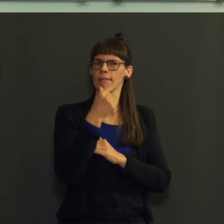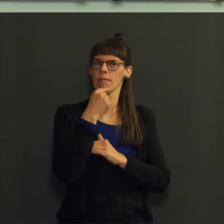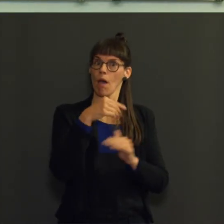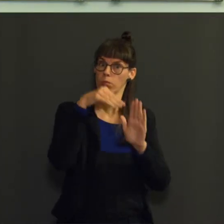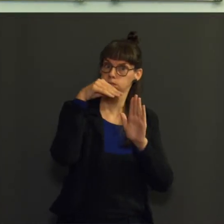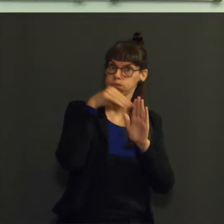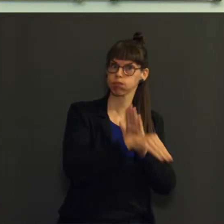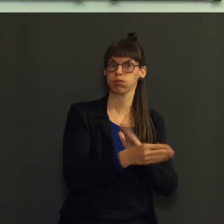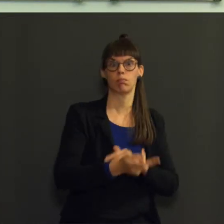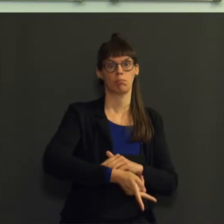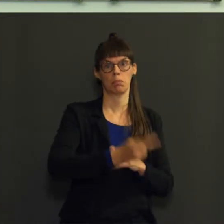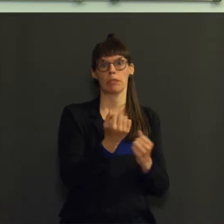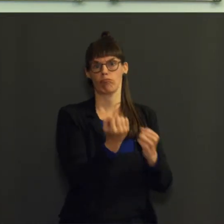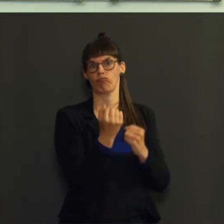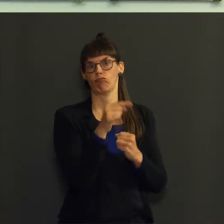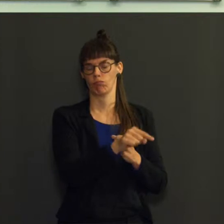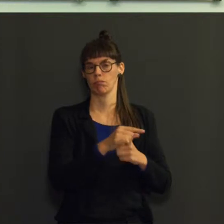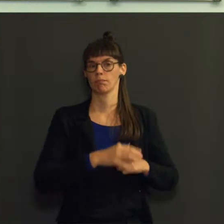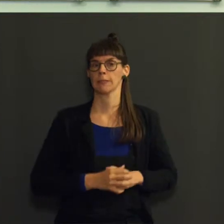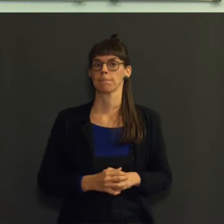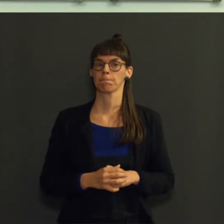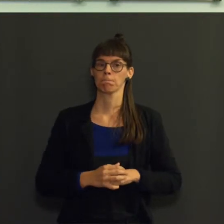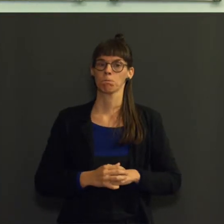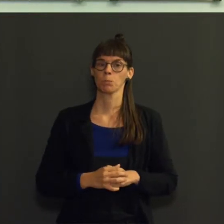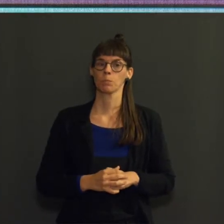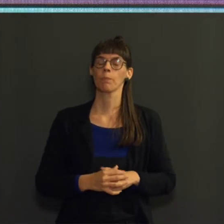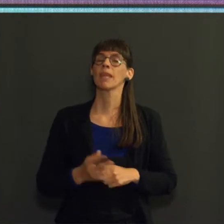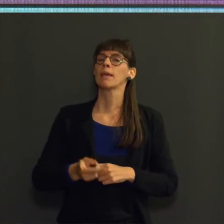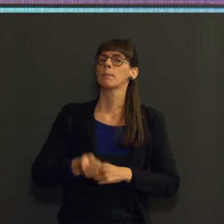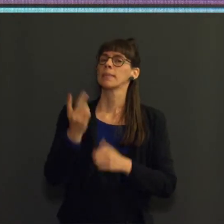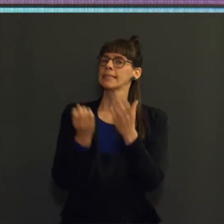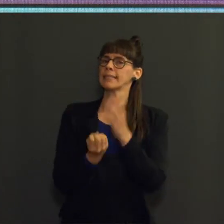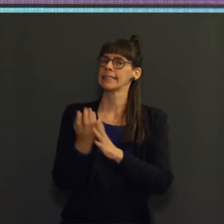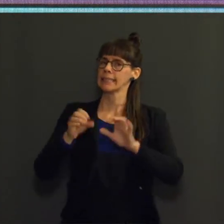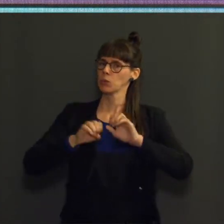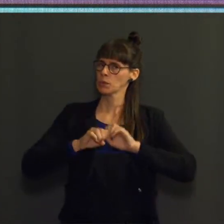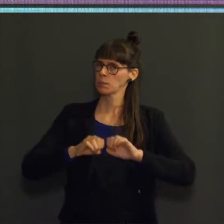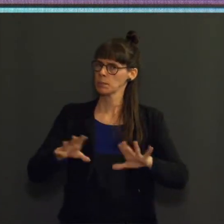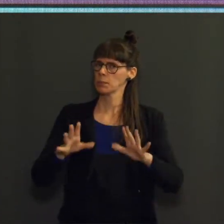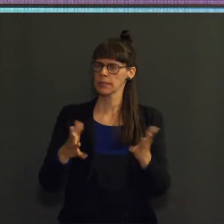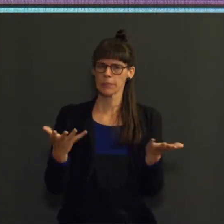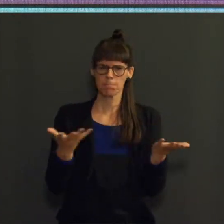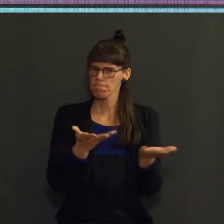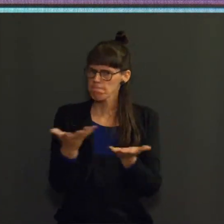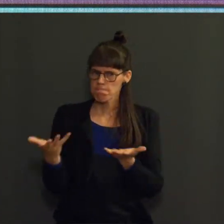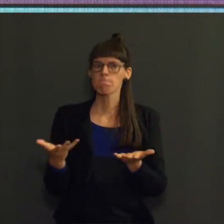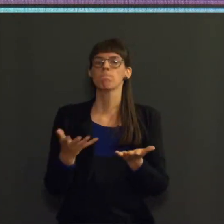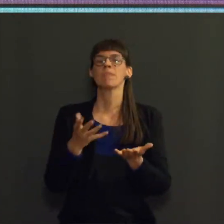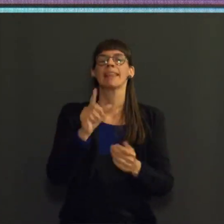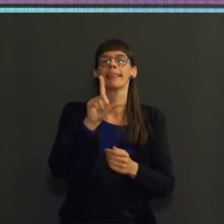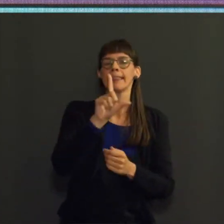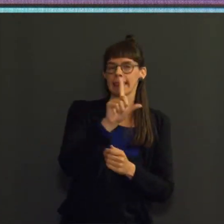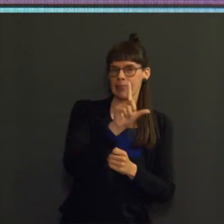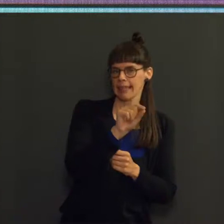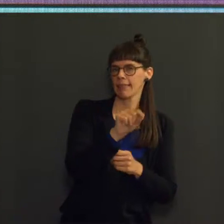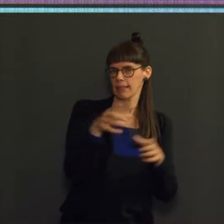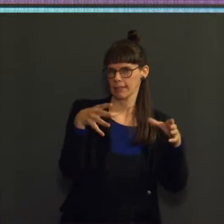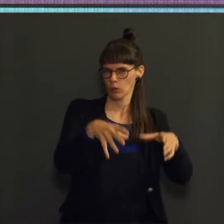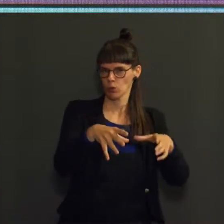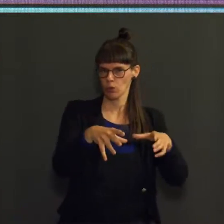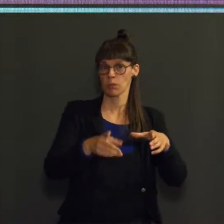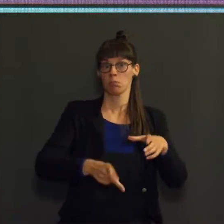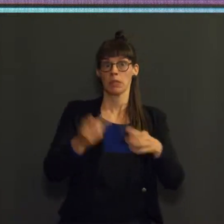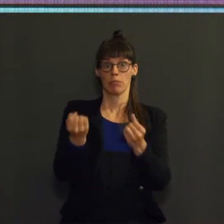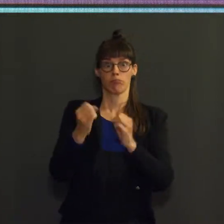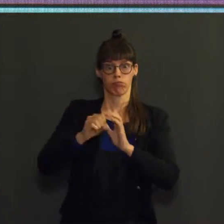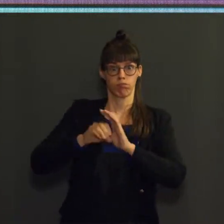jaar. Het hoogste aantal nieuwe besmettingen zagen we de afgelopen week bij de tieners, met een uitschieter